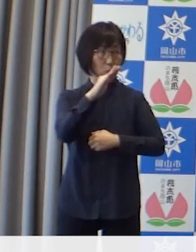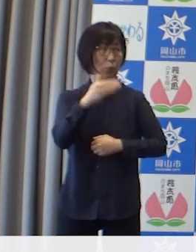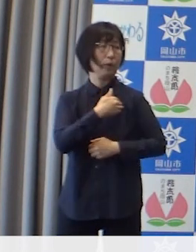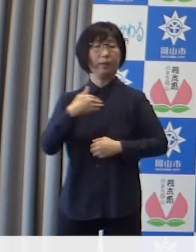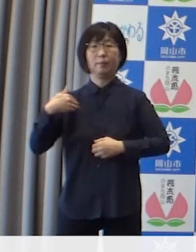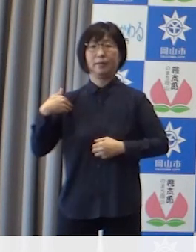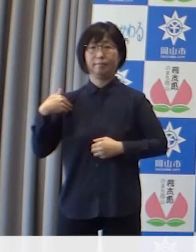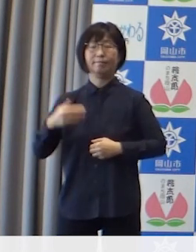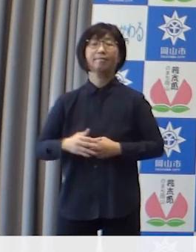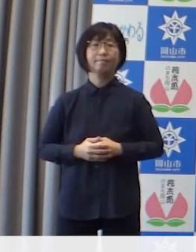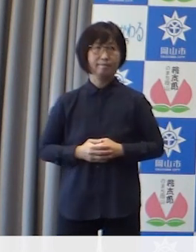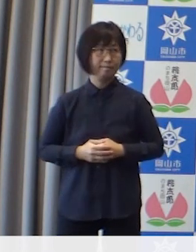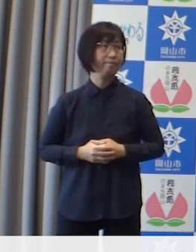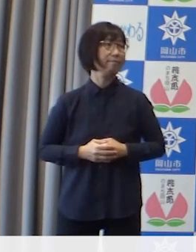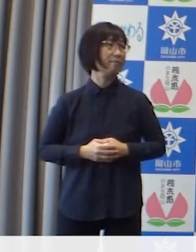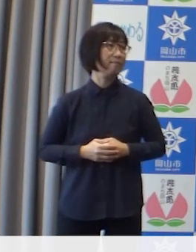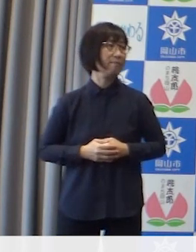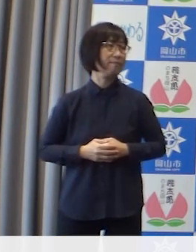メニュー画面、